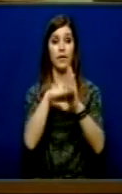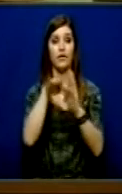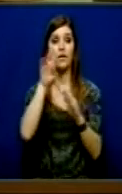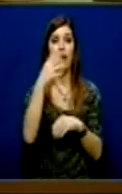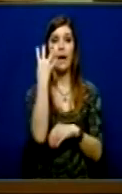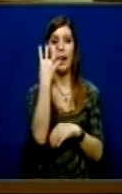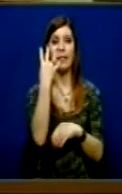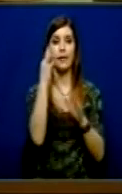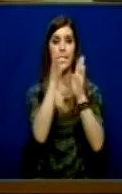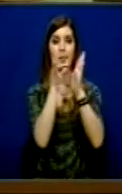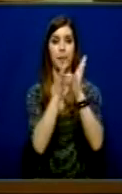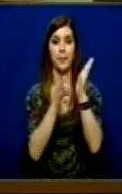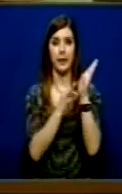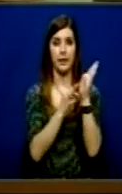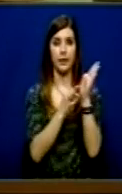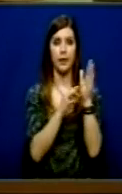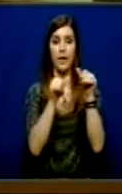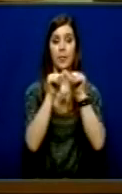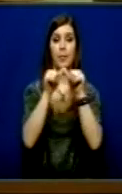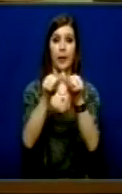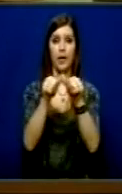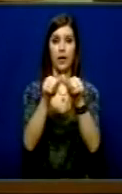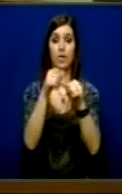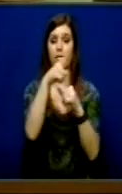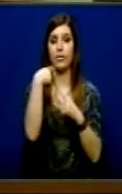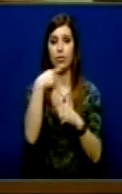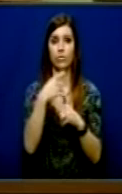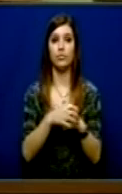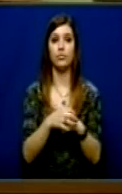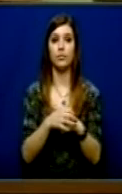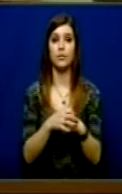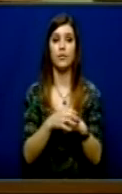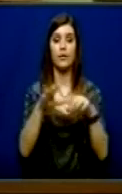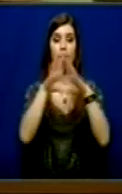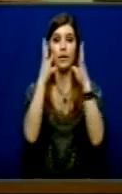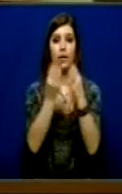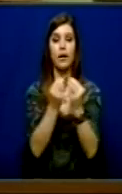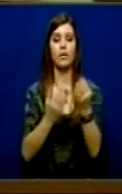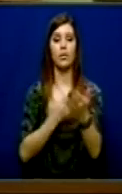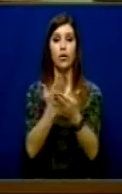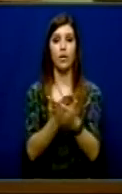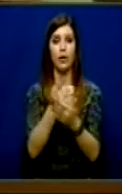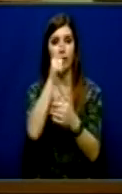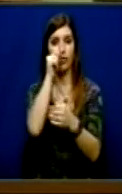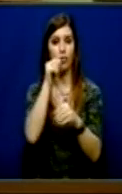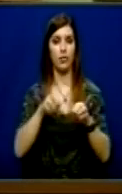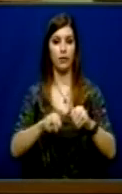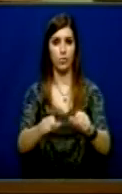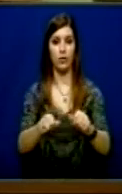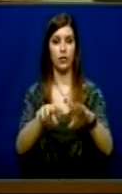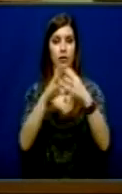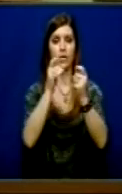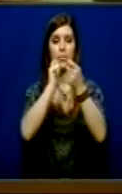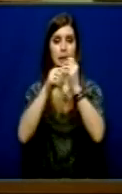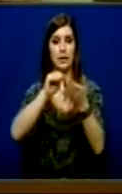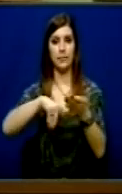pika, të cilat i keni po, ku në të parën, ku pika e parë, thot. Të gjitha kontratat publike në lidhje me tjetërsimin e pronës publike dhe